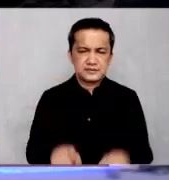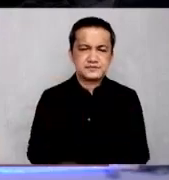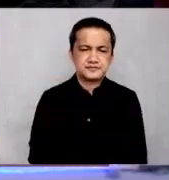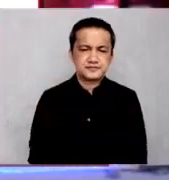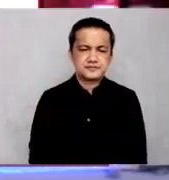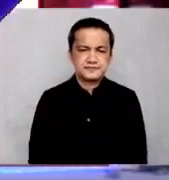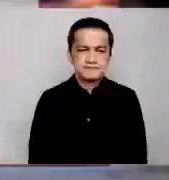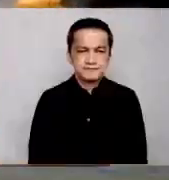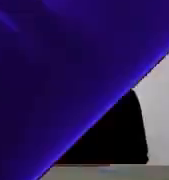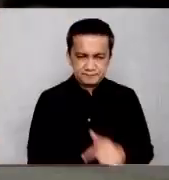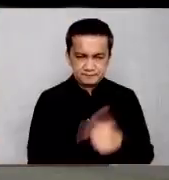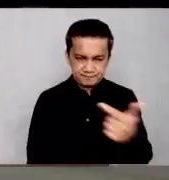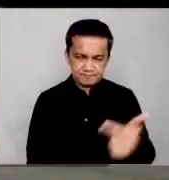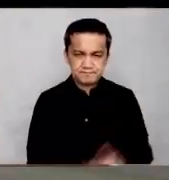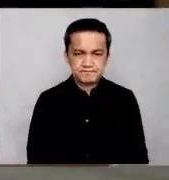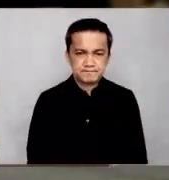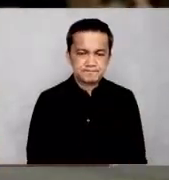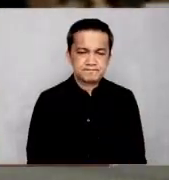Samonte.